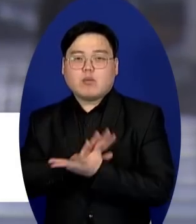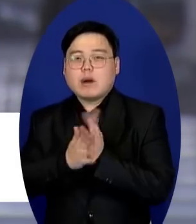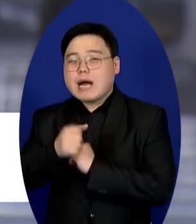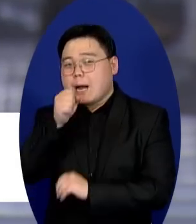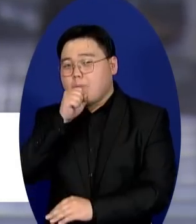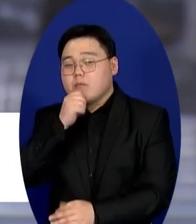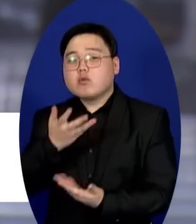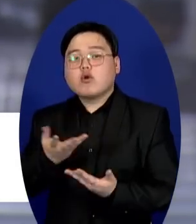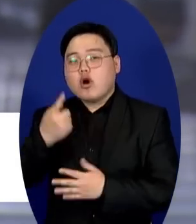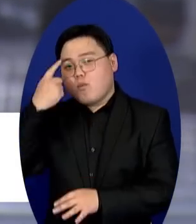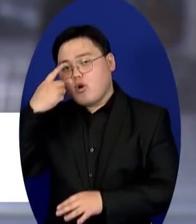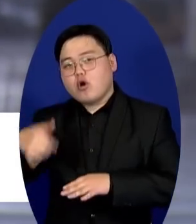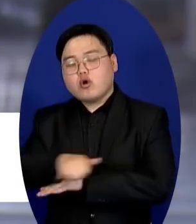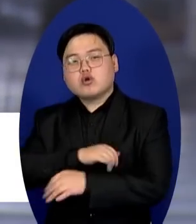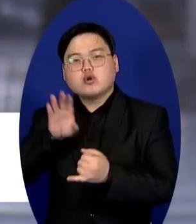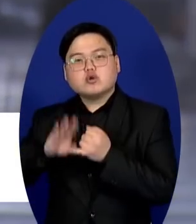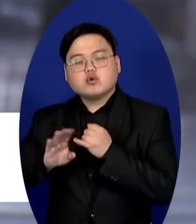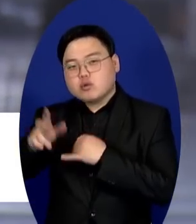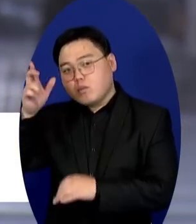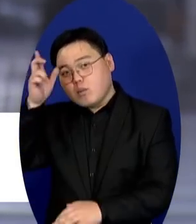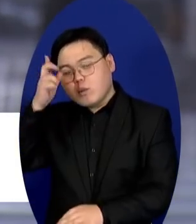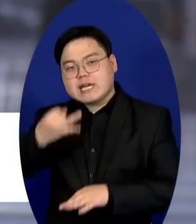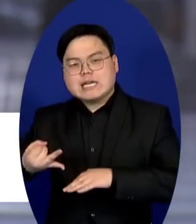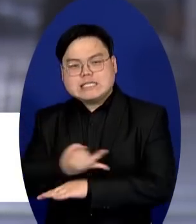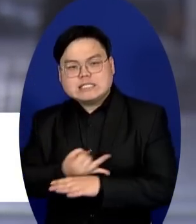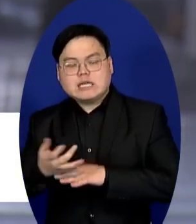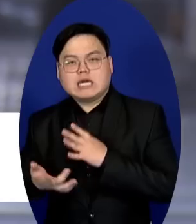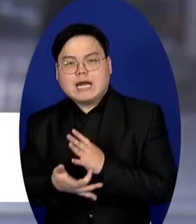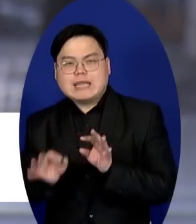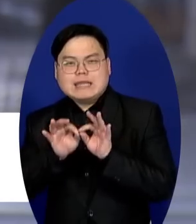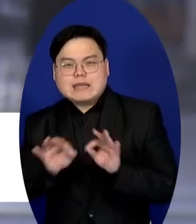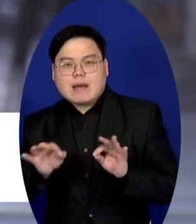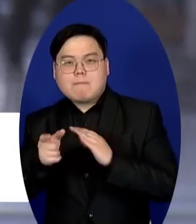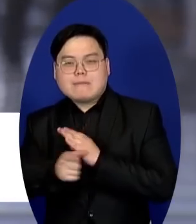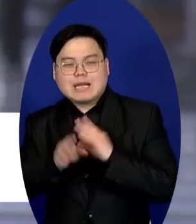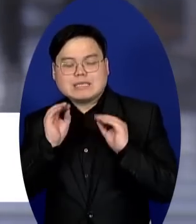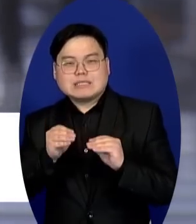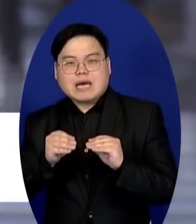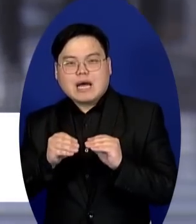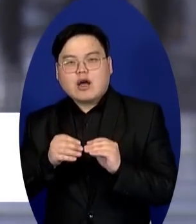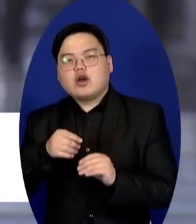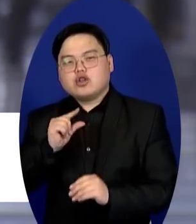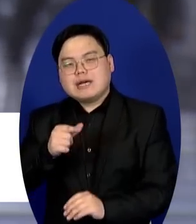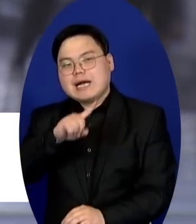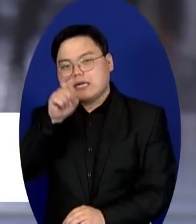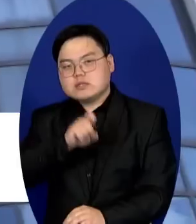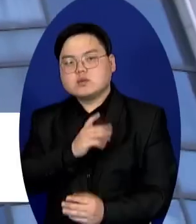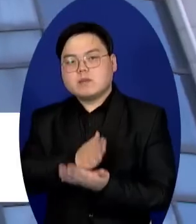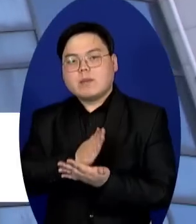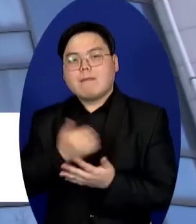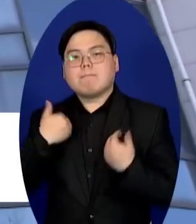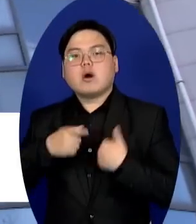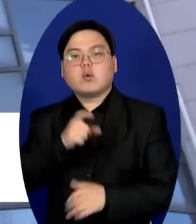сүүлийн жилүүдэд манай улсын боловсролын тогтолцоонд инженер техникч бэлтгэх асуудал, бага зэргийн доголдол үүссэн гэдгийг багш ярьж байна.